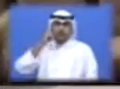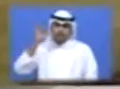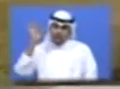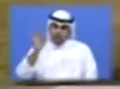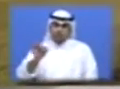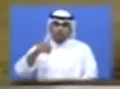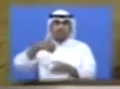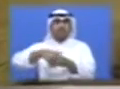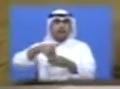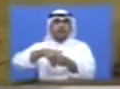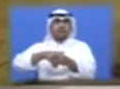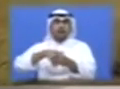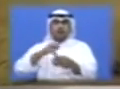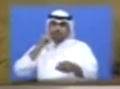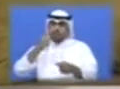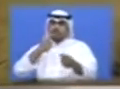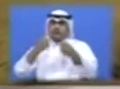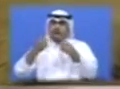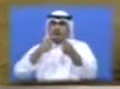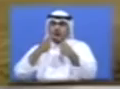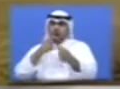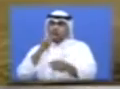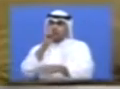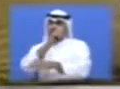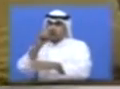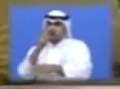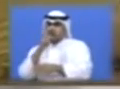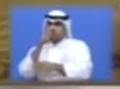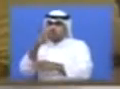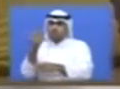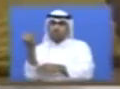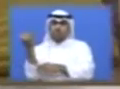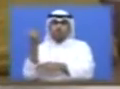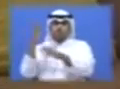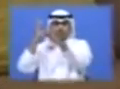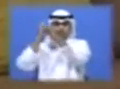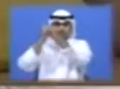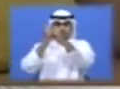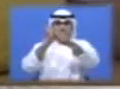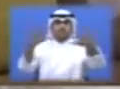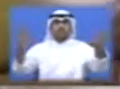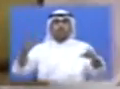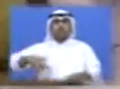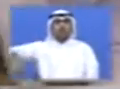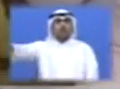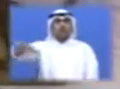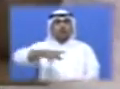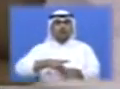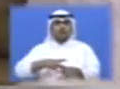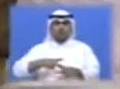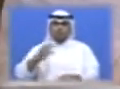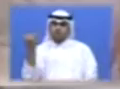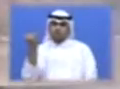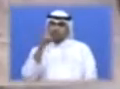الذي تتنوع فيها الآراء والتوجهات، وتمارس حريات التعبير في ظل مناخ من الحرية